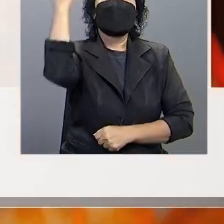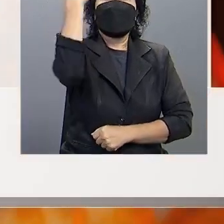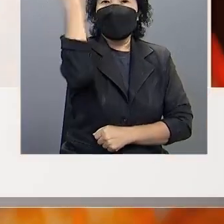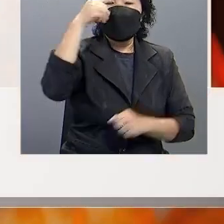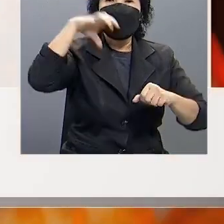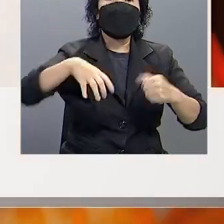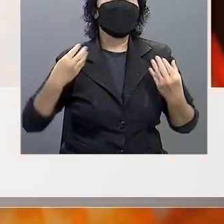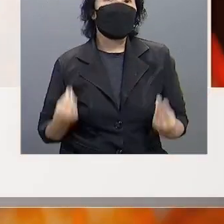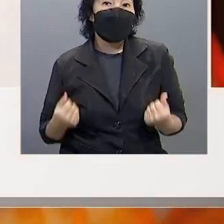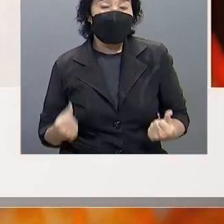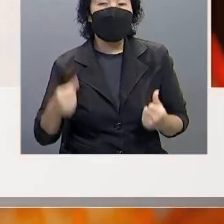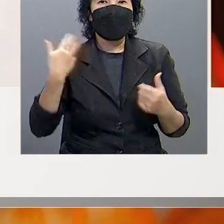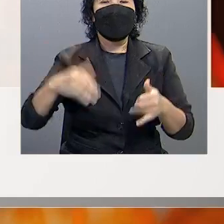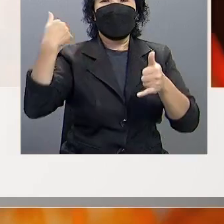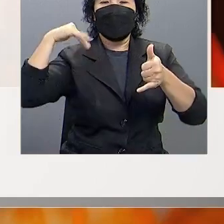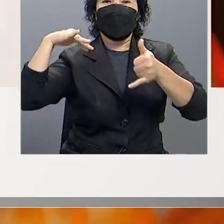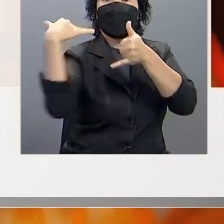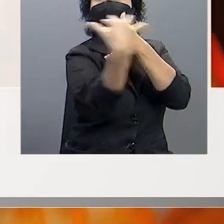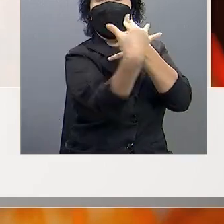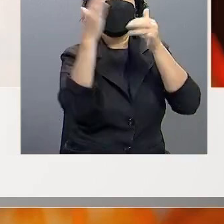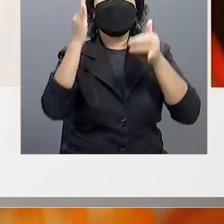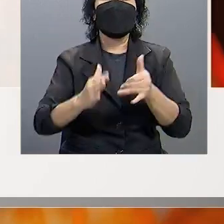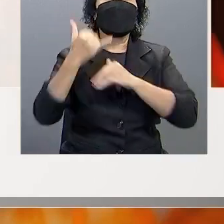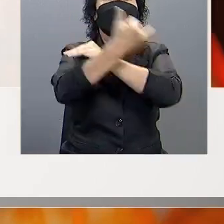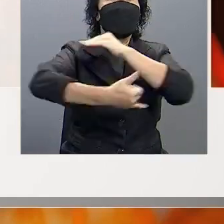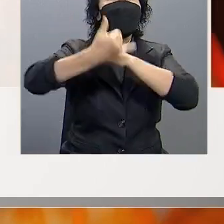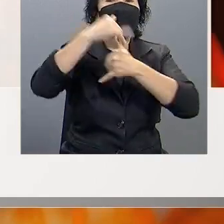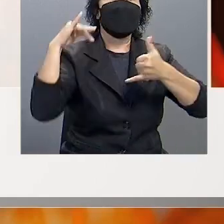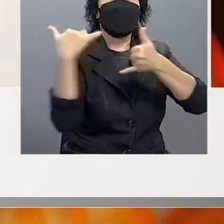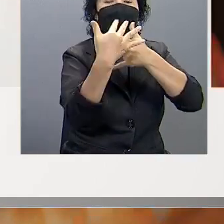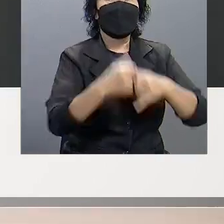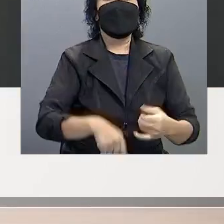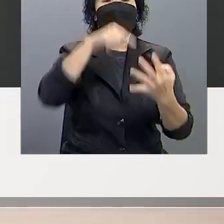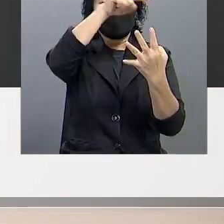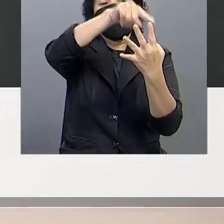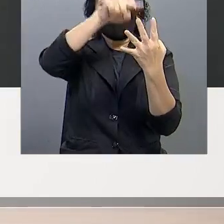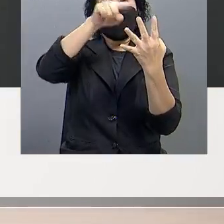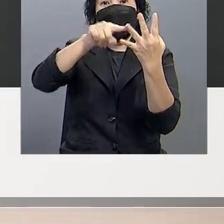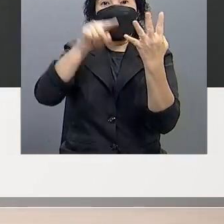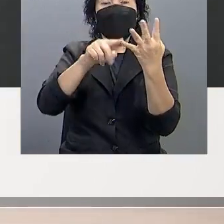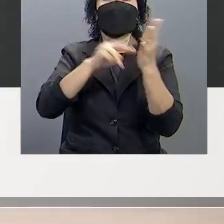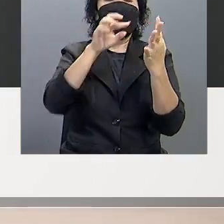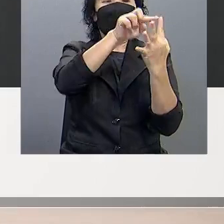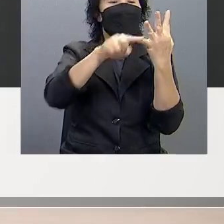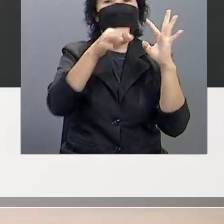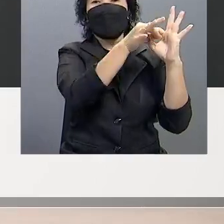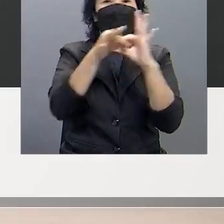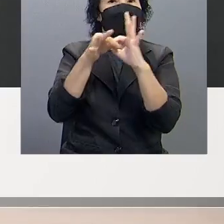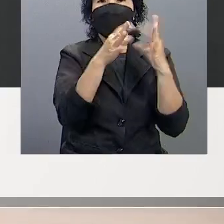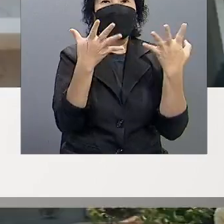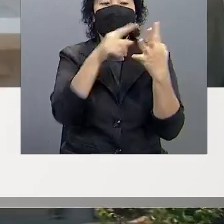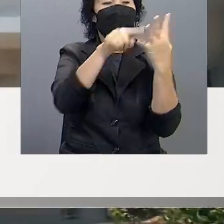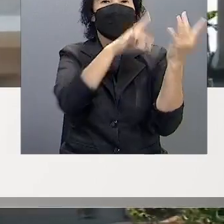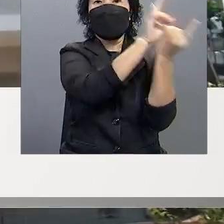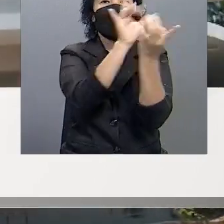การสัมผัสใกล้ชิดกับชาวต่างชาติในเบื้องต้นทั้ง4เคสนี้ไม่มีความเชื่อมโยงถึงกันและจนถึงขณะที่รายการรู้สู้ภัยออกอาก